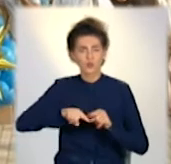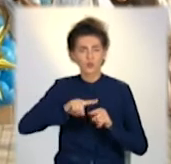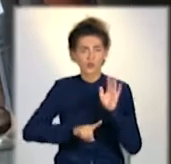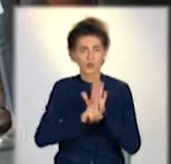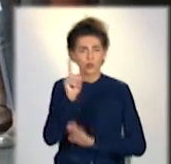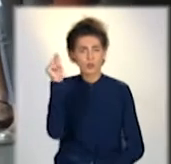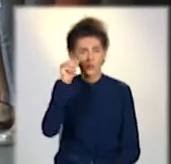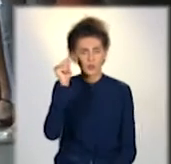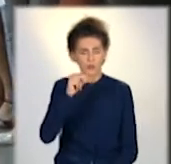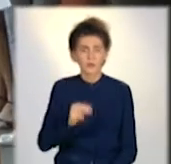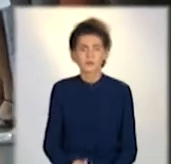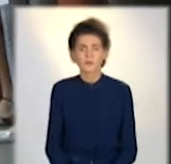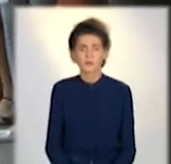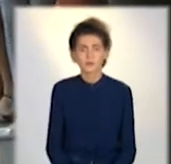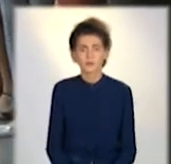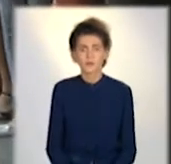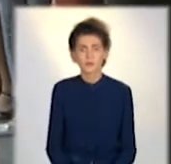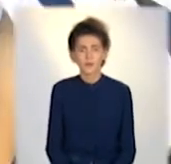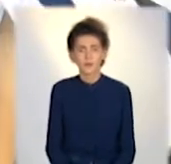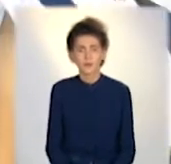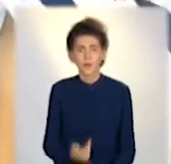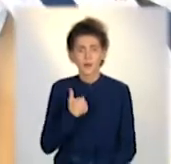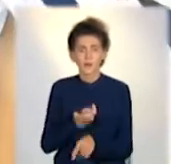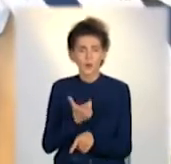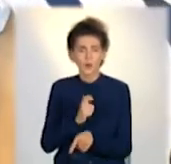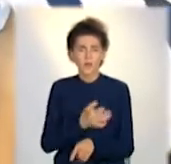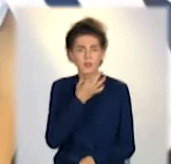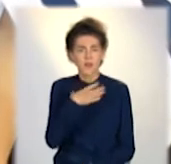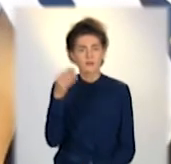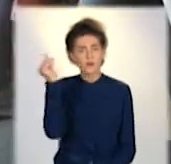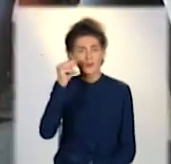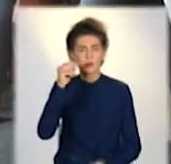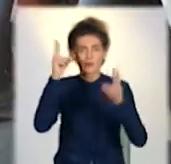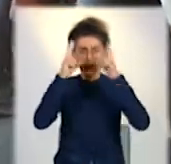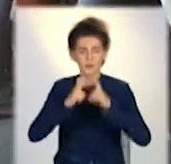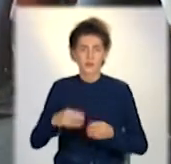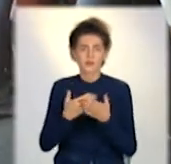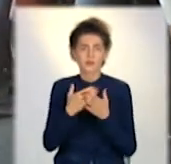заняття. Все так дуже добре ізвучатися.